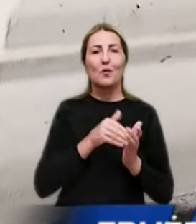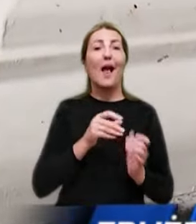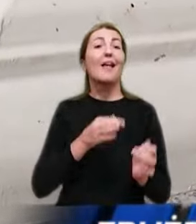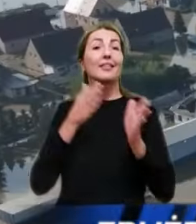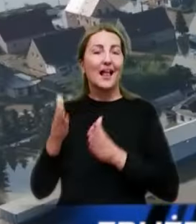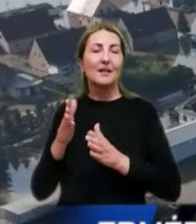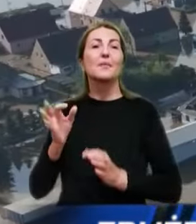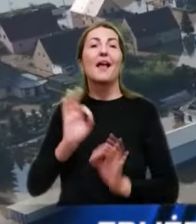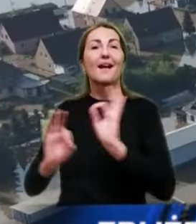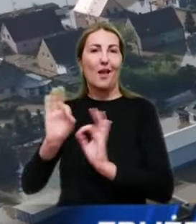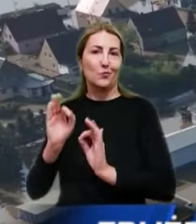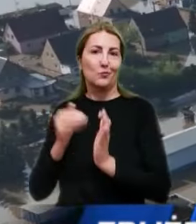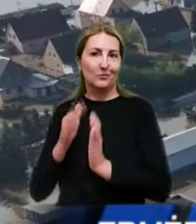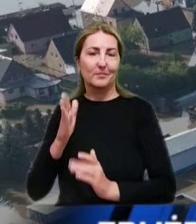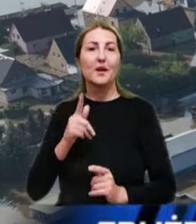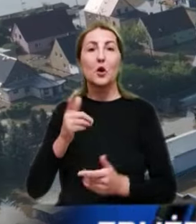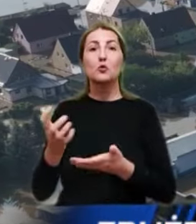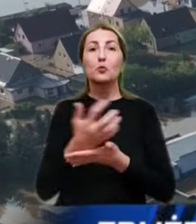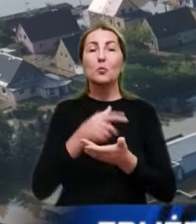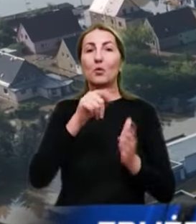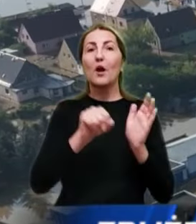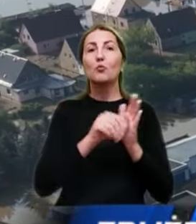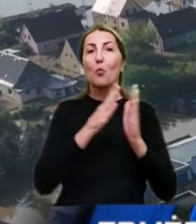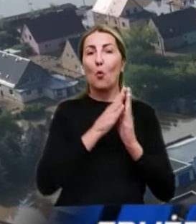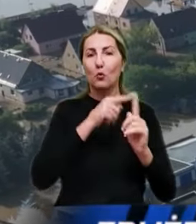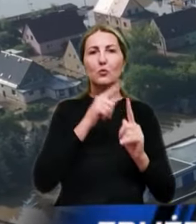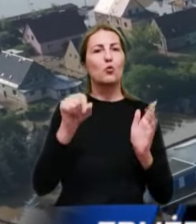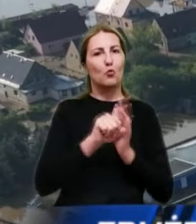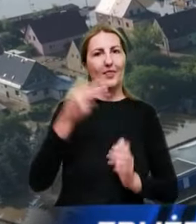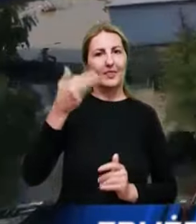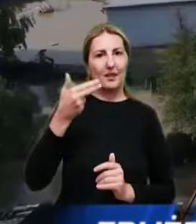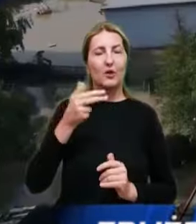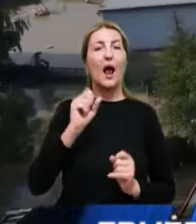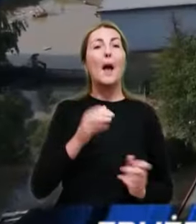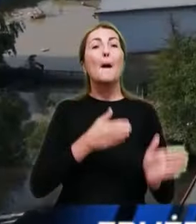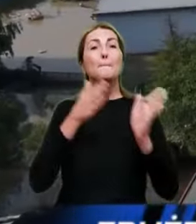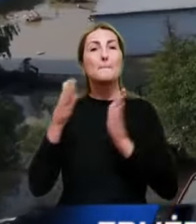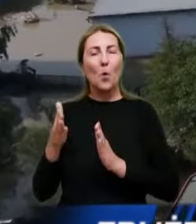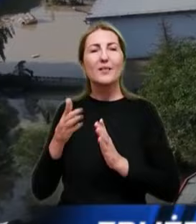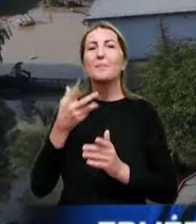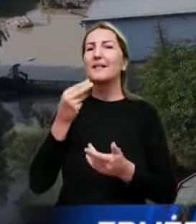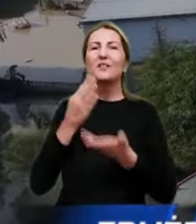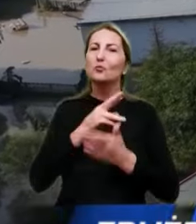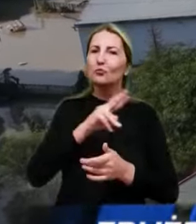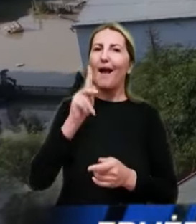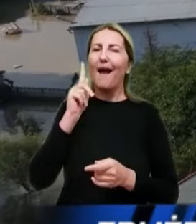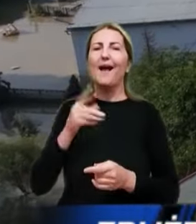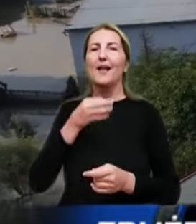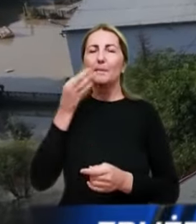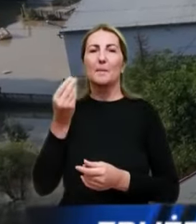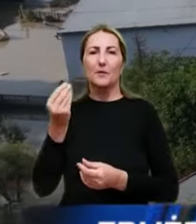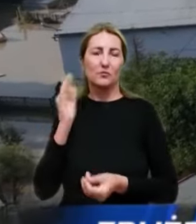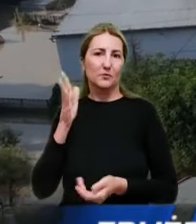przez bazylikę potrwa do niedzieli. Później bardziej niż pomoc materialna przydadzą się pieniądze na remont i odbudowę domów.